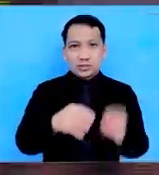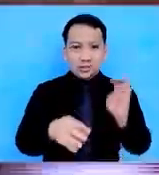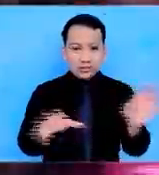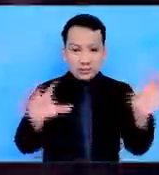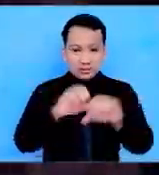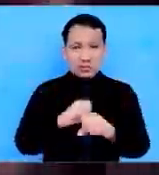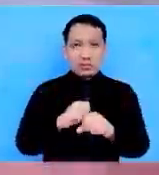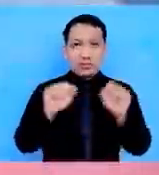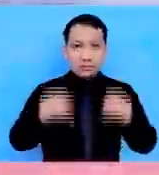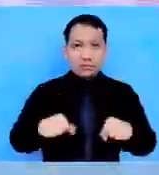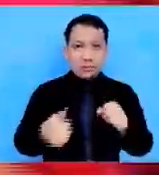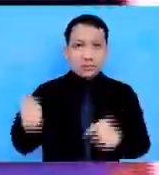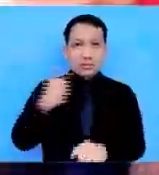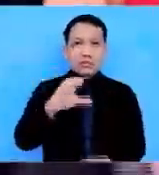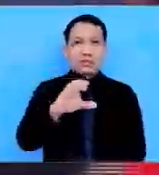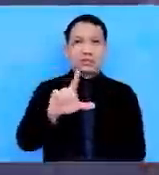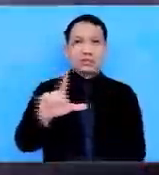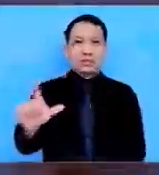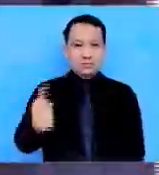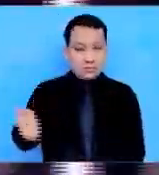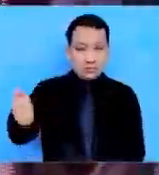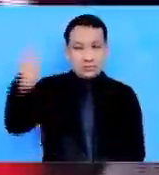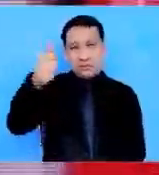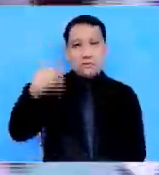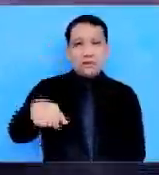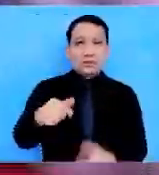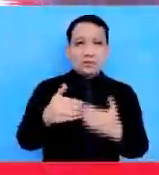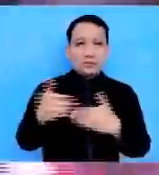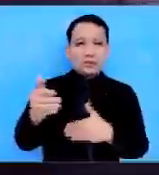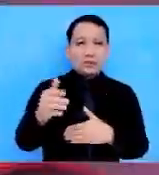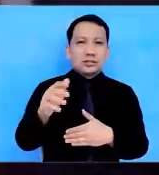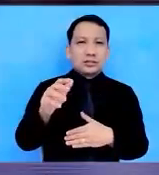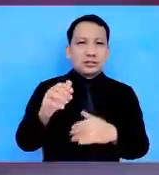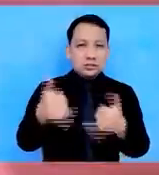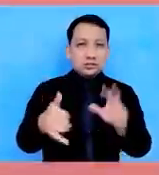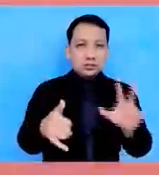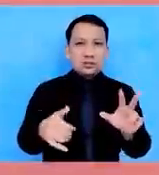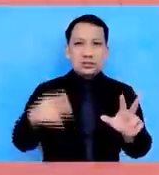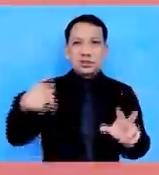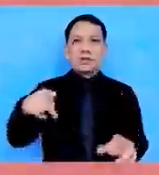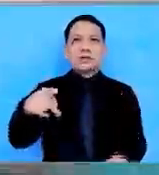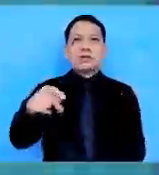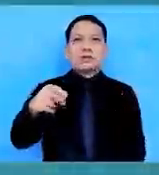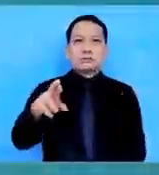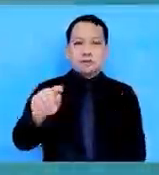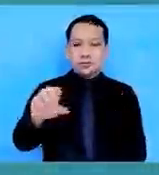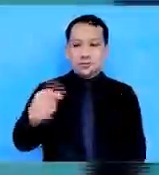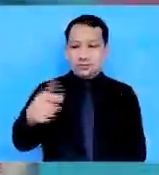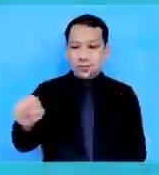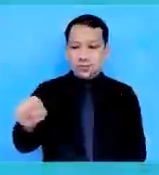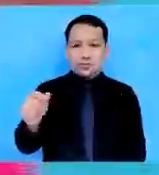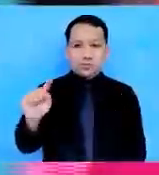ang pwedeng i-win ng Creamline kapag sila ang nagwagi rito sa Game 3. Ang Petrogas naman, abot kamay ang pinakauna nilang All-Filipino